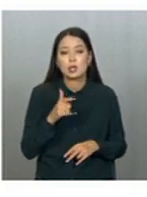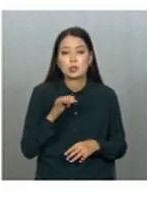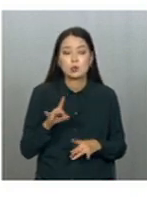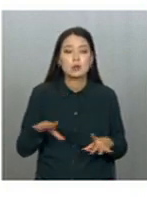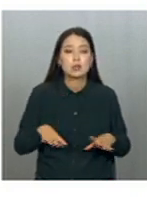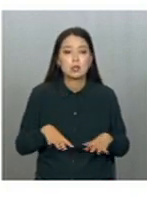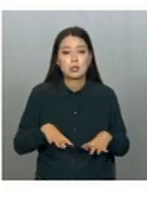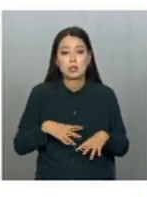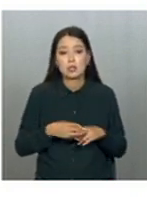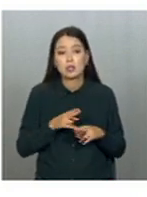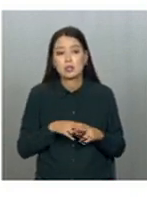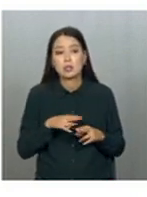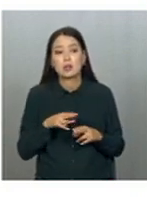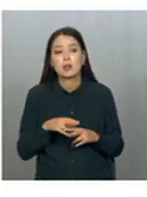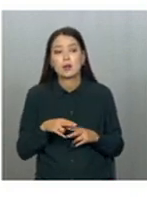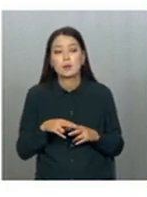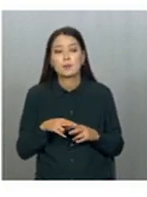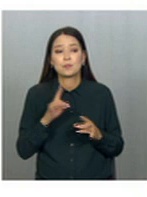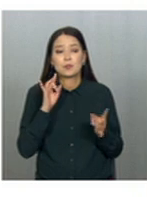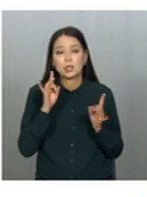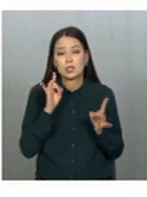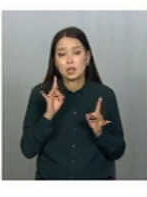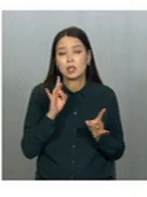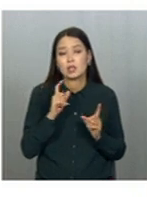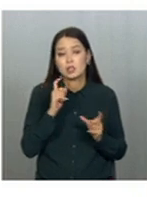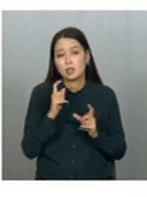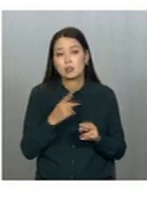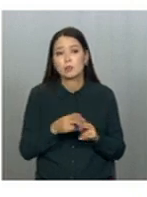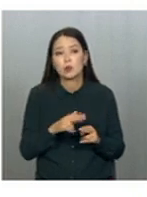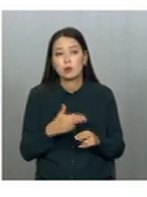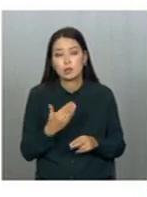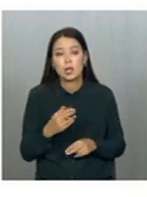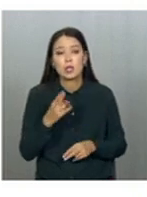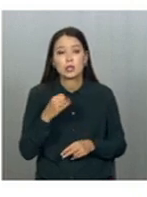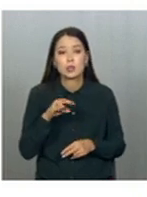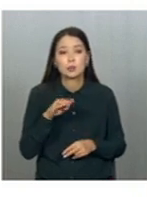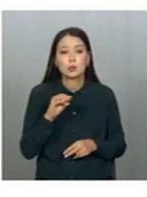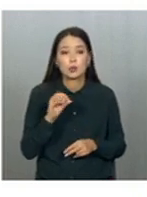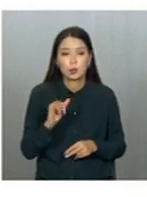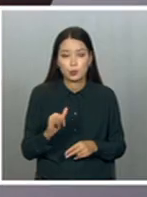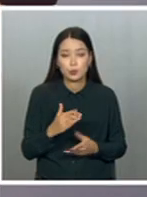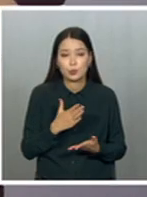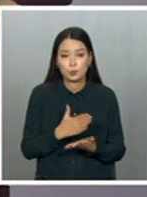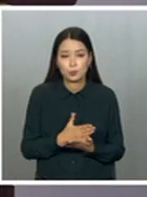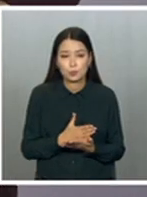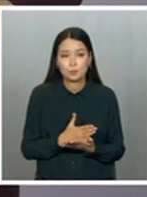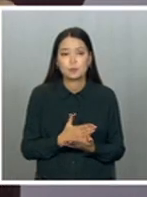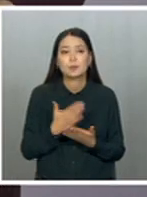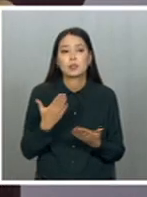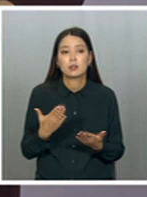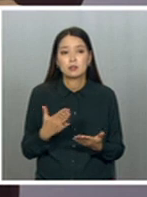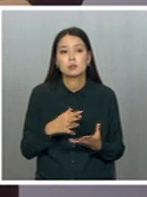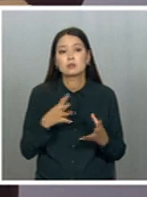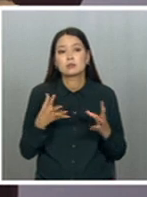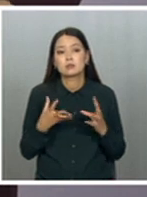теңселуін, іленің шыңғыруын, қазығұрттың шыңғыруын кейіптеу дейміз. Яғни жансыз